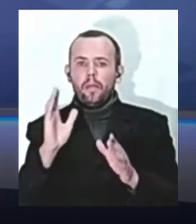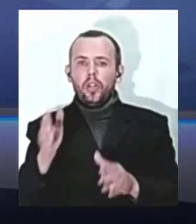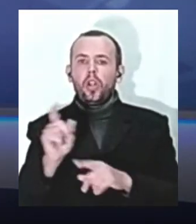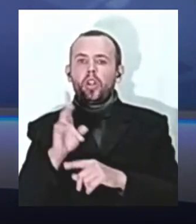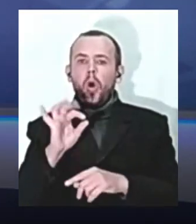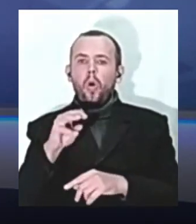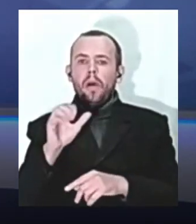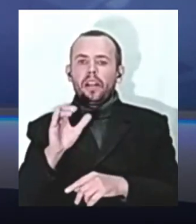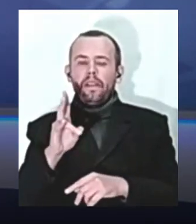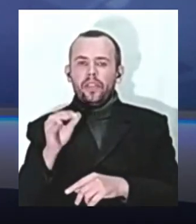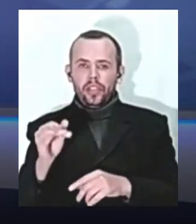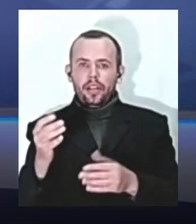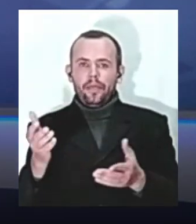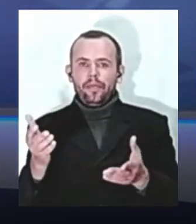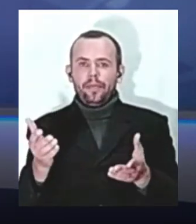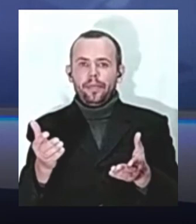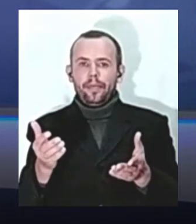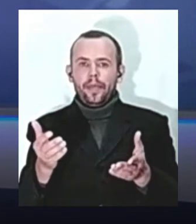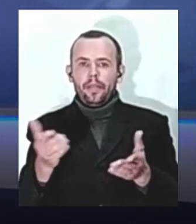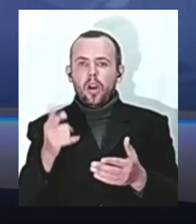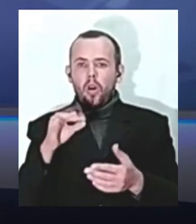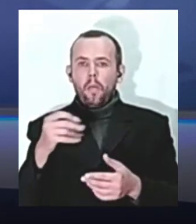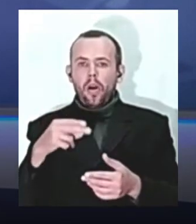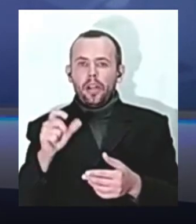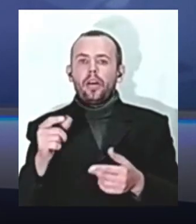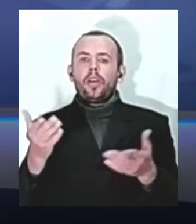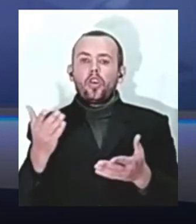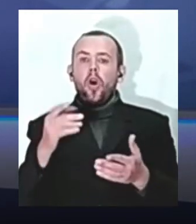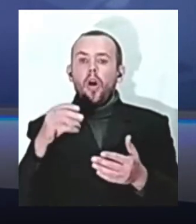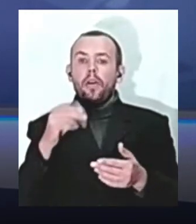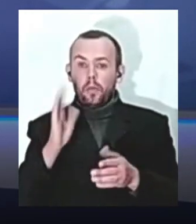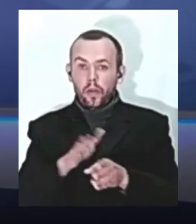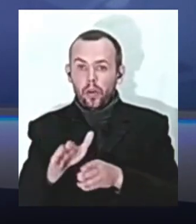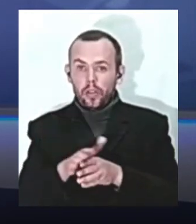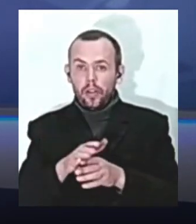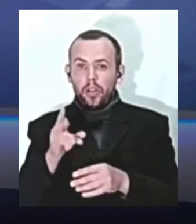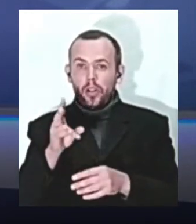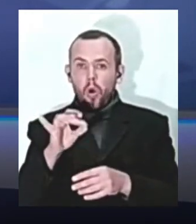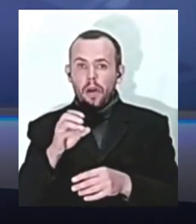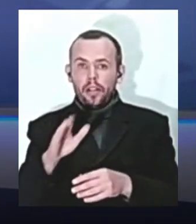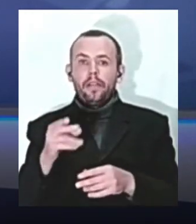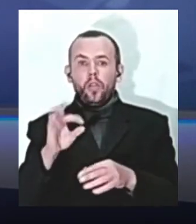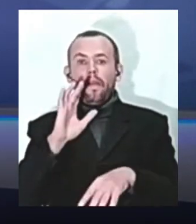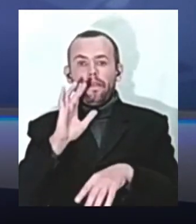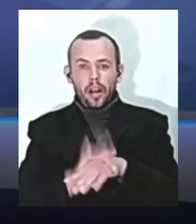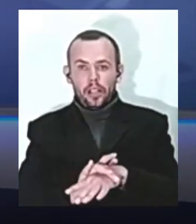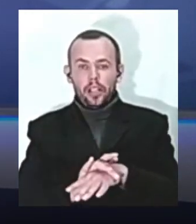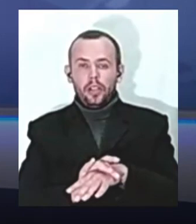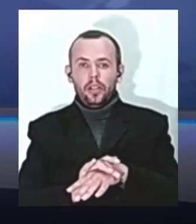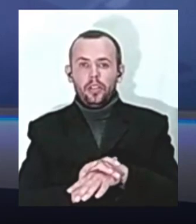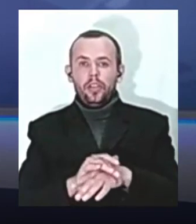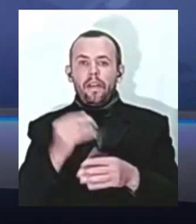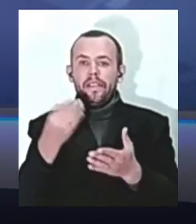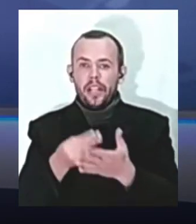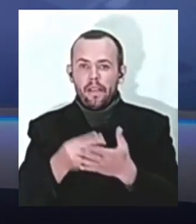по громадах. Якщо громада буде виконувати цей норматив, а фактично фінансові нормативи там